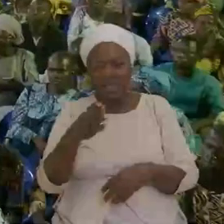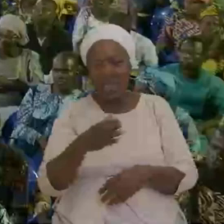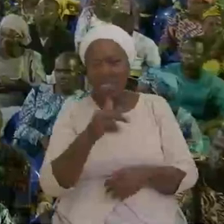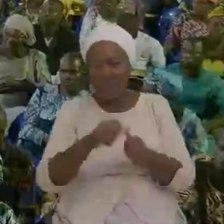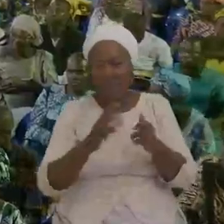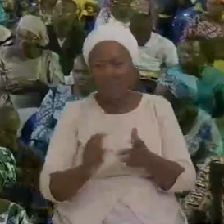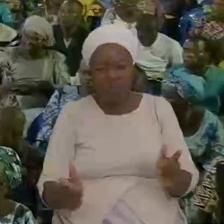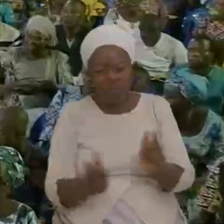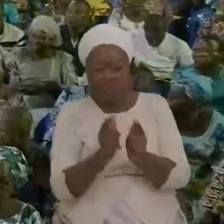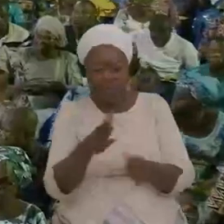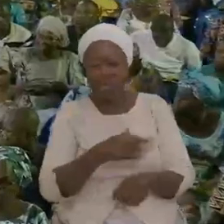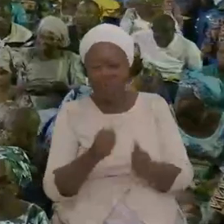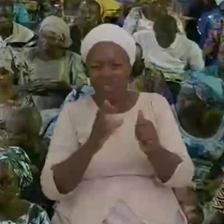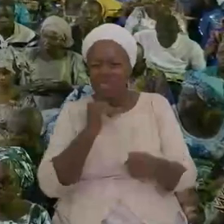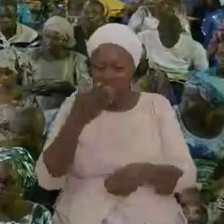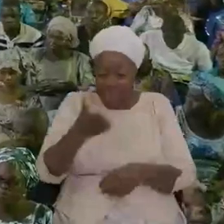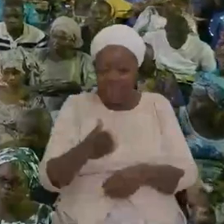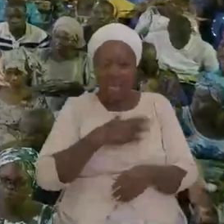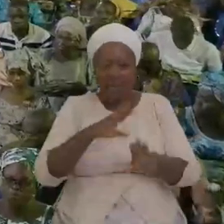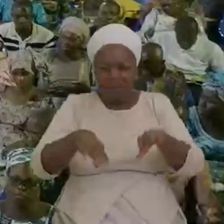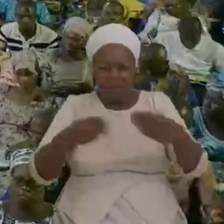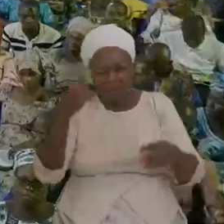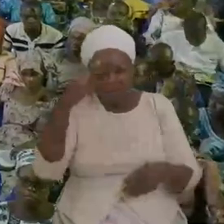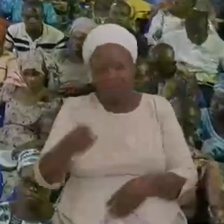là-bas, tout est déjà pourvu.